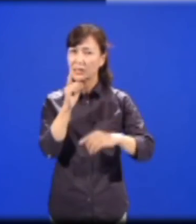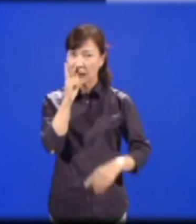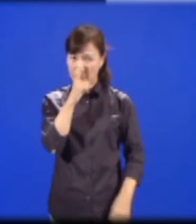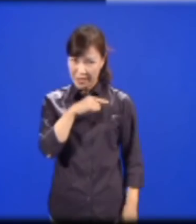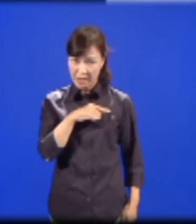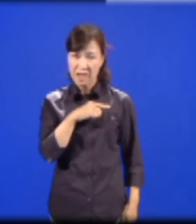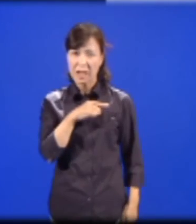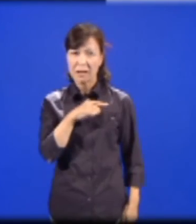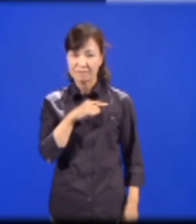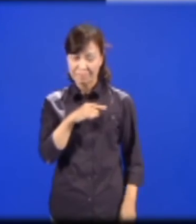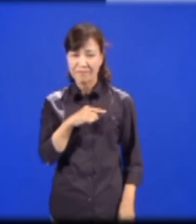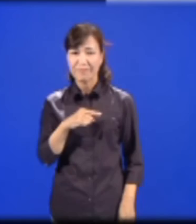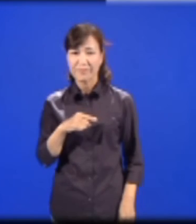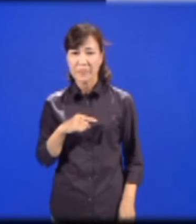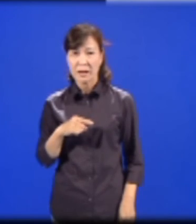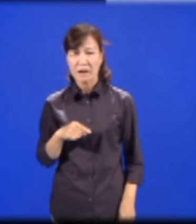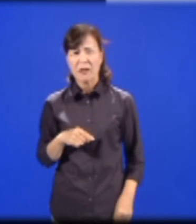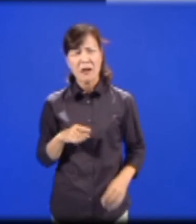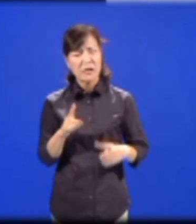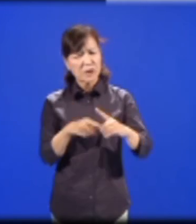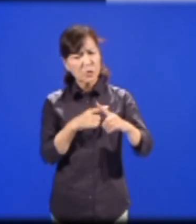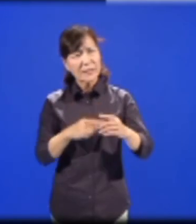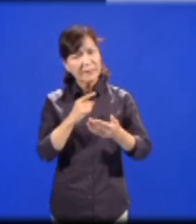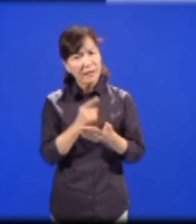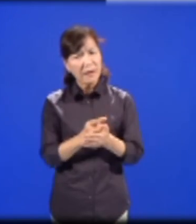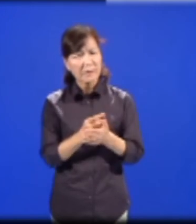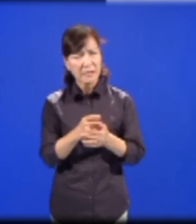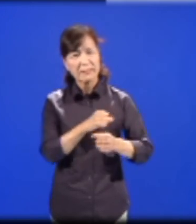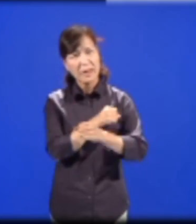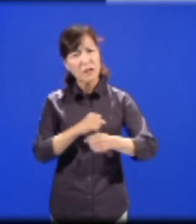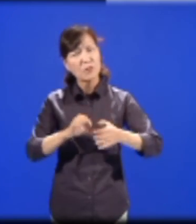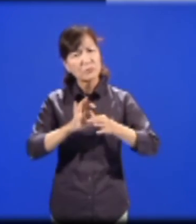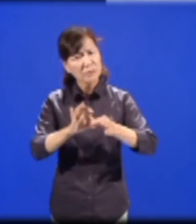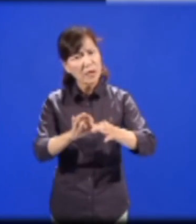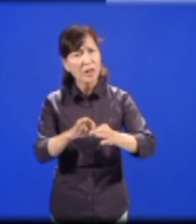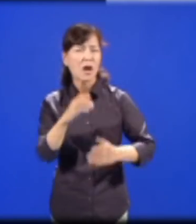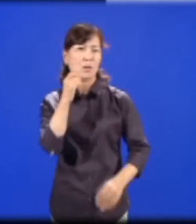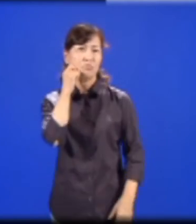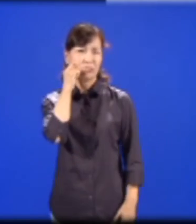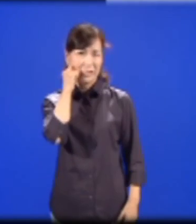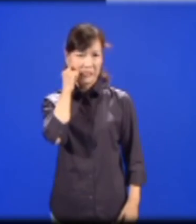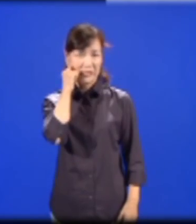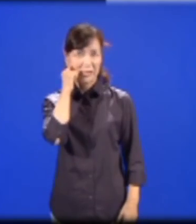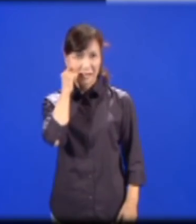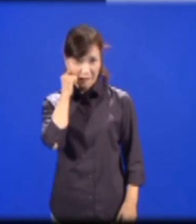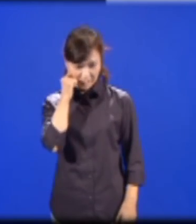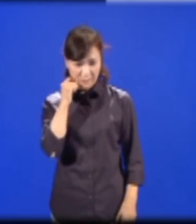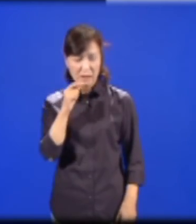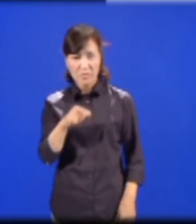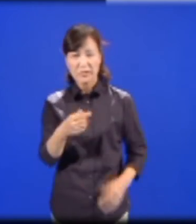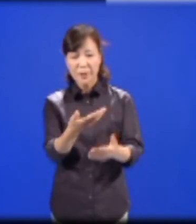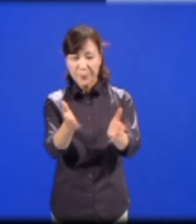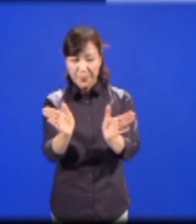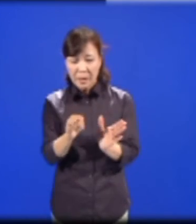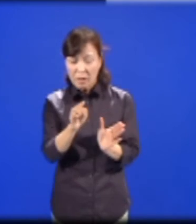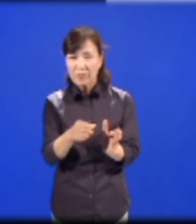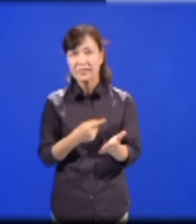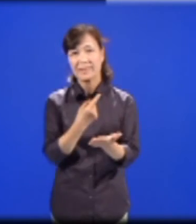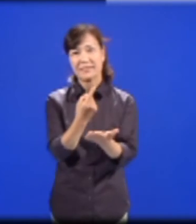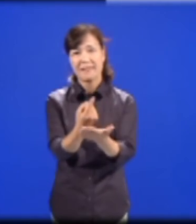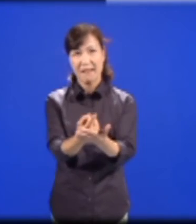もダメなんです、はい、で一人でなかなか続けるというのは大変なことなんでね、 でだからそれをやっぱりこういうところで出てく